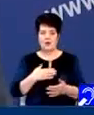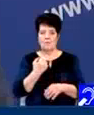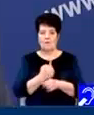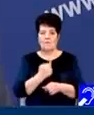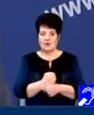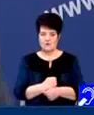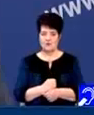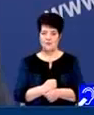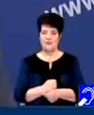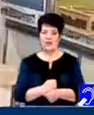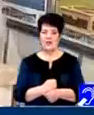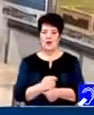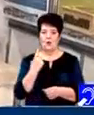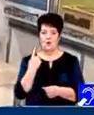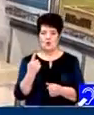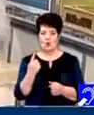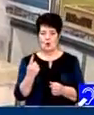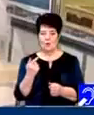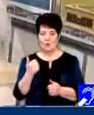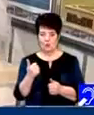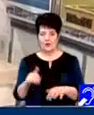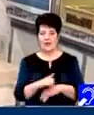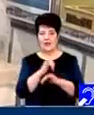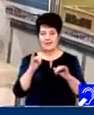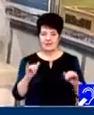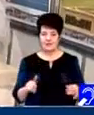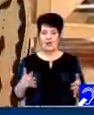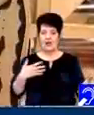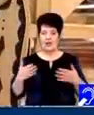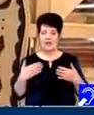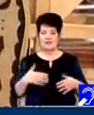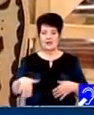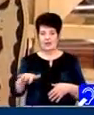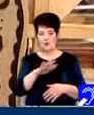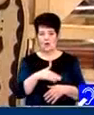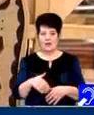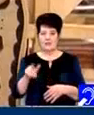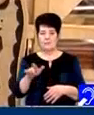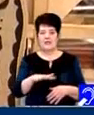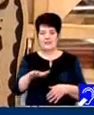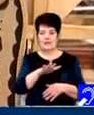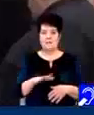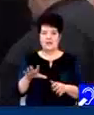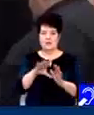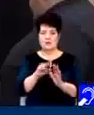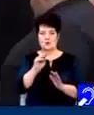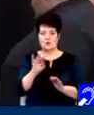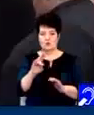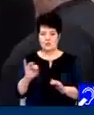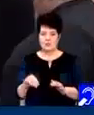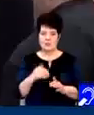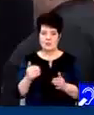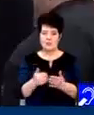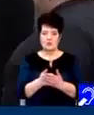afaceri să dea un imbold la dezvoltarea relațiilor noastre pe segmentul de investiții, dar și semnare